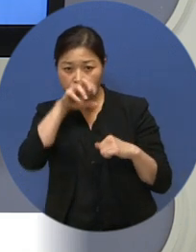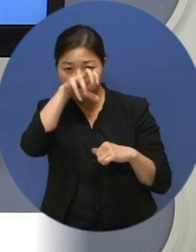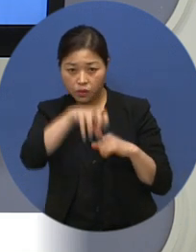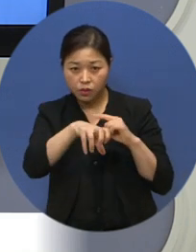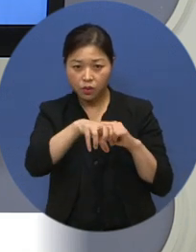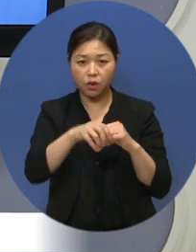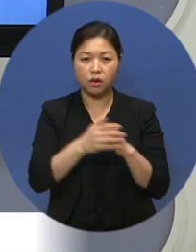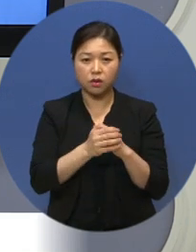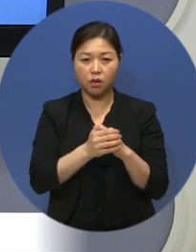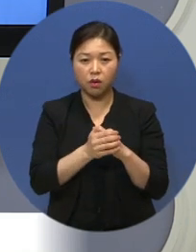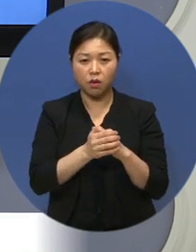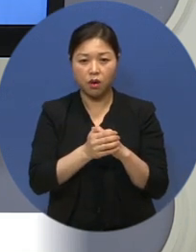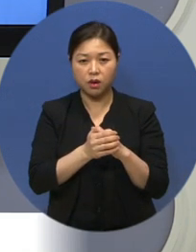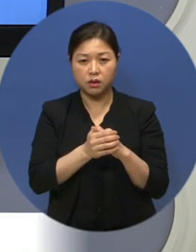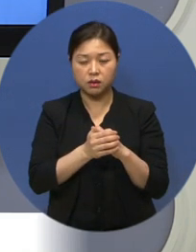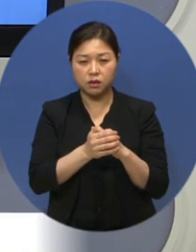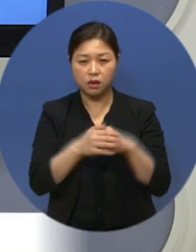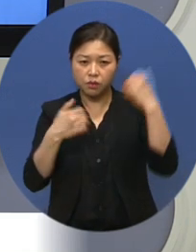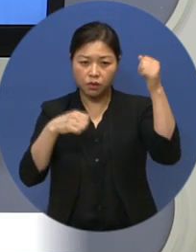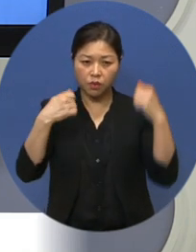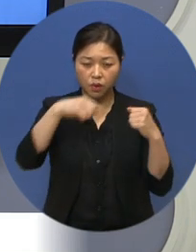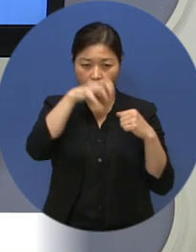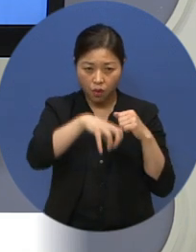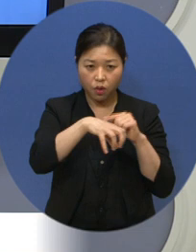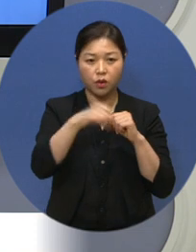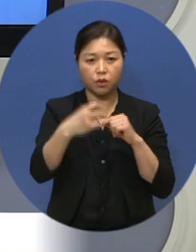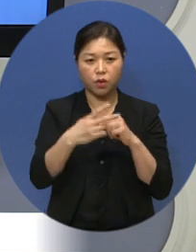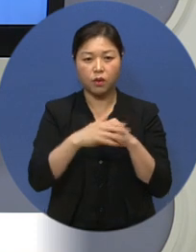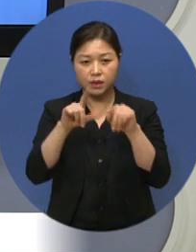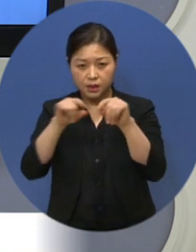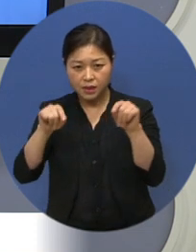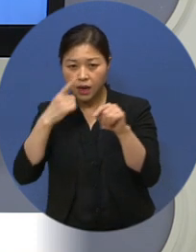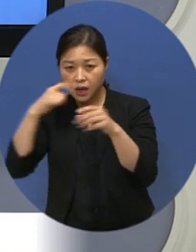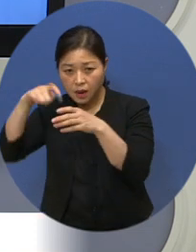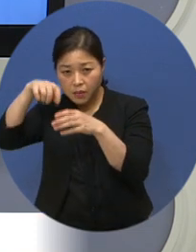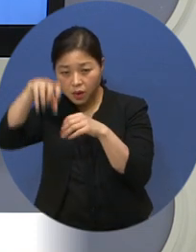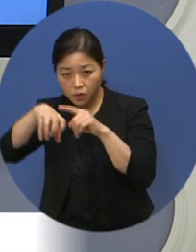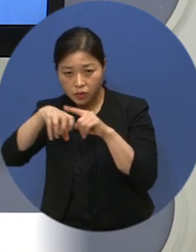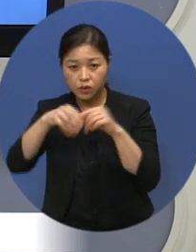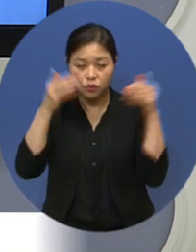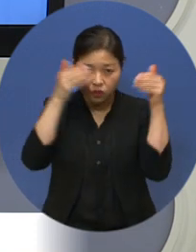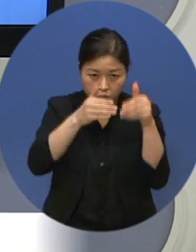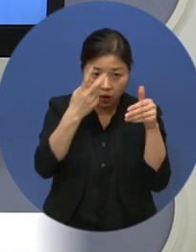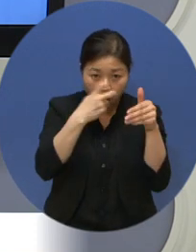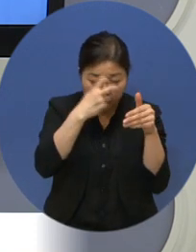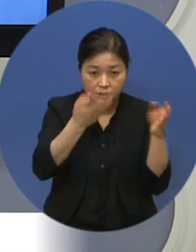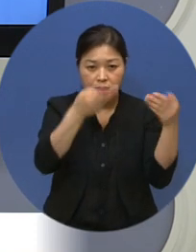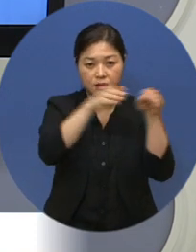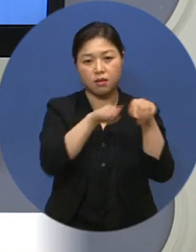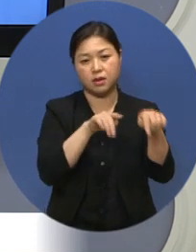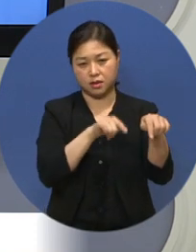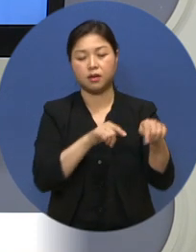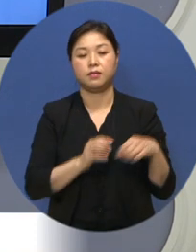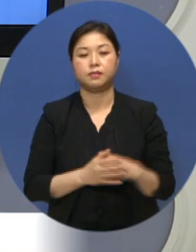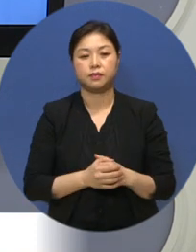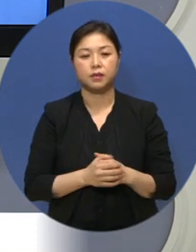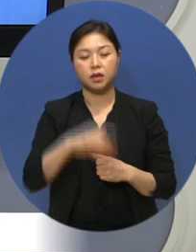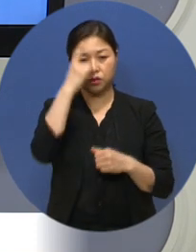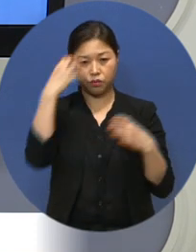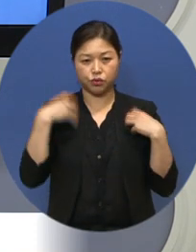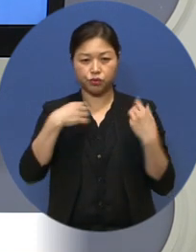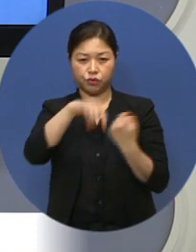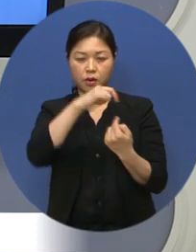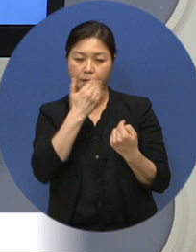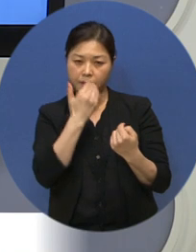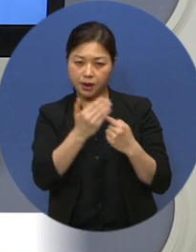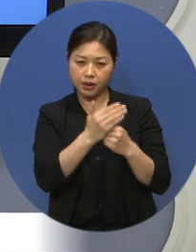방문판매 등 과 식당 카페등 9종 은 중점관리 시설의 포함 되는데요 정부는 운영이